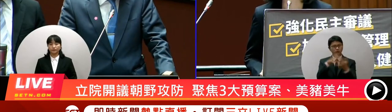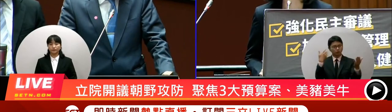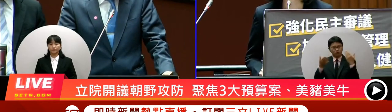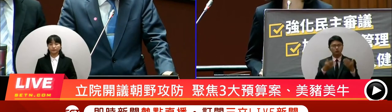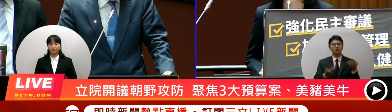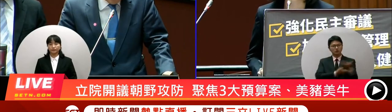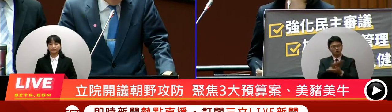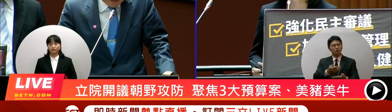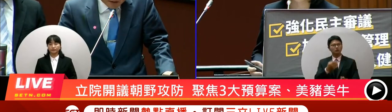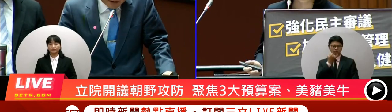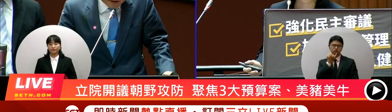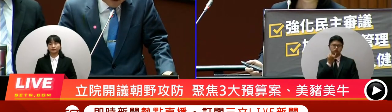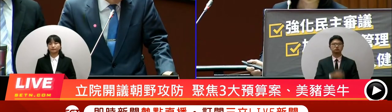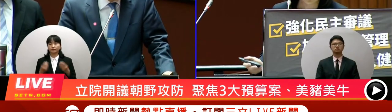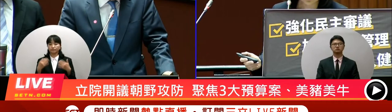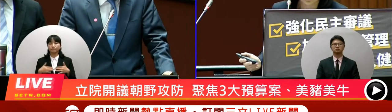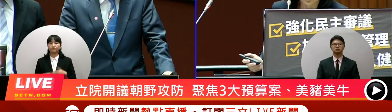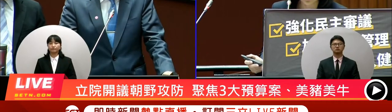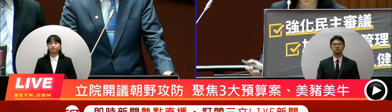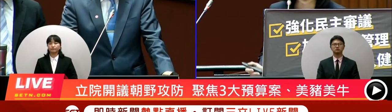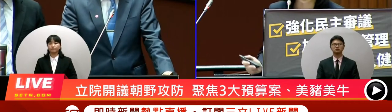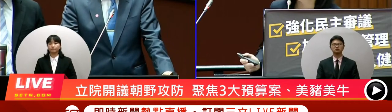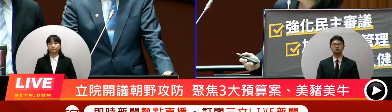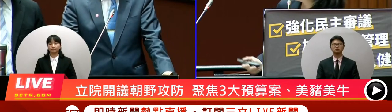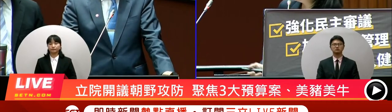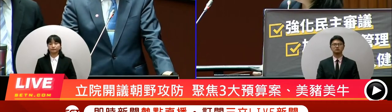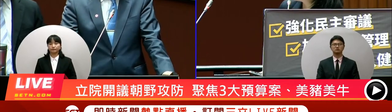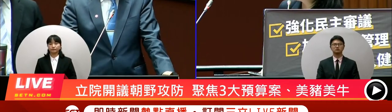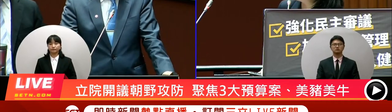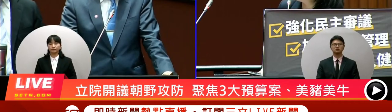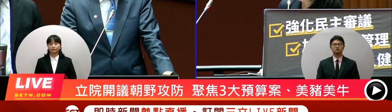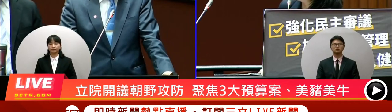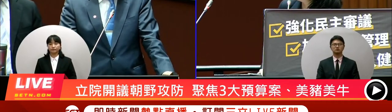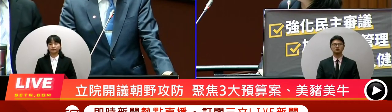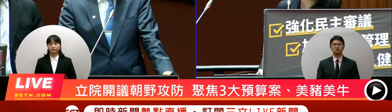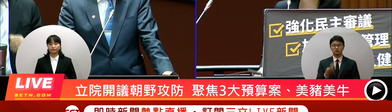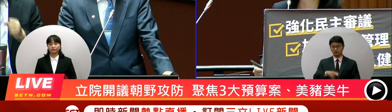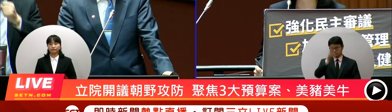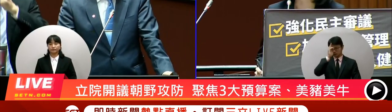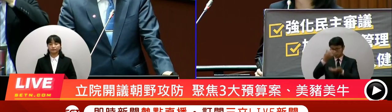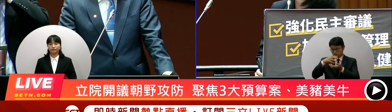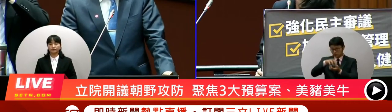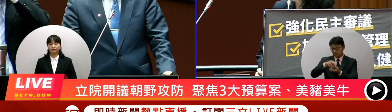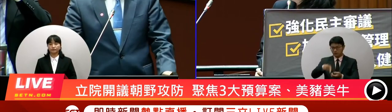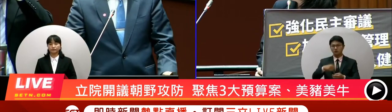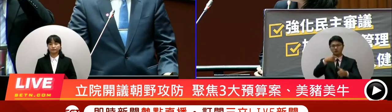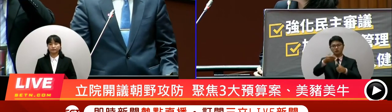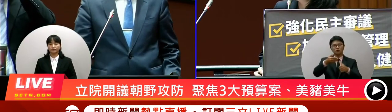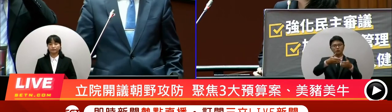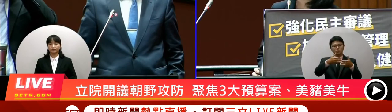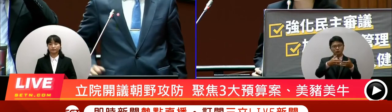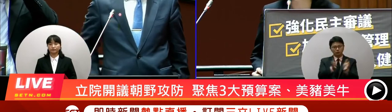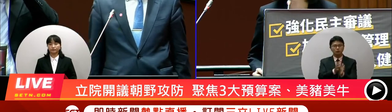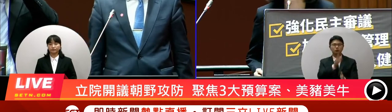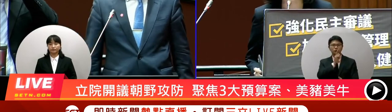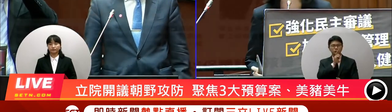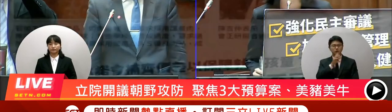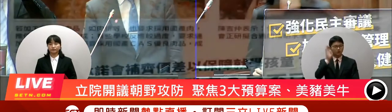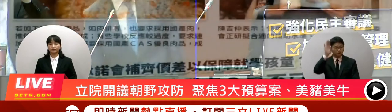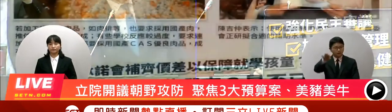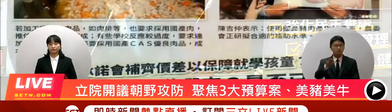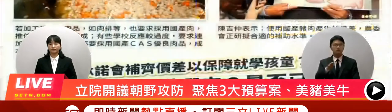通的可能性。 没有问题。 那另外就是，我们刚才提到说，在营养午餐的部分，教育部有承诺说，未来会能够补齐餐，